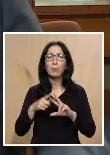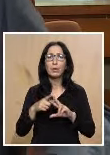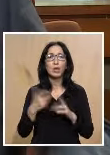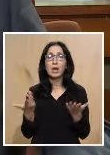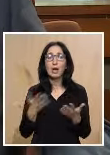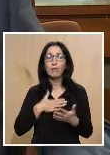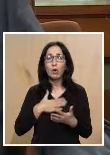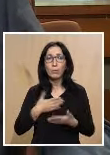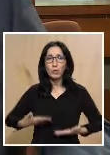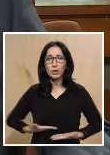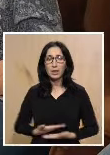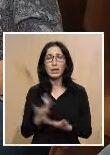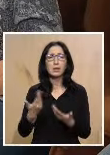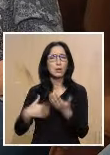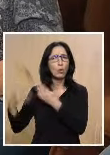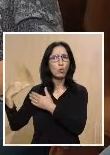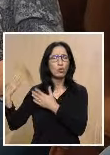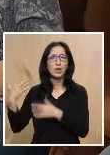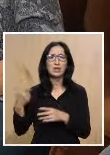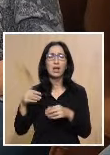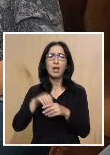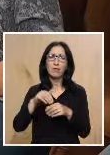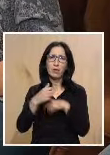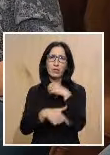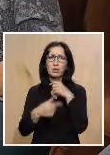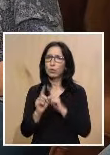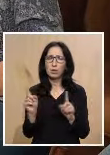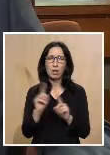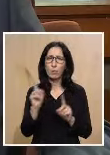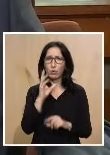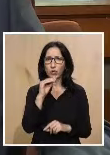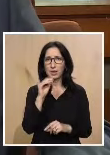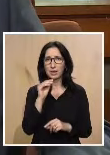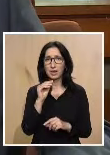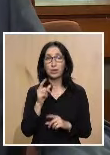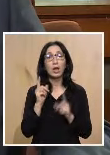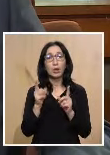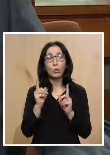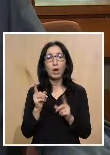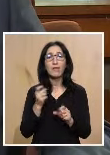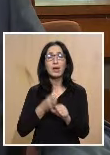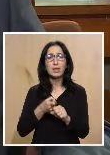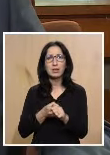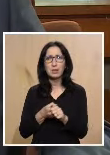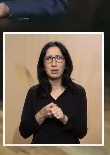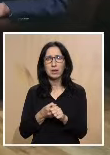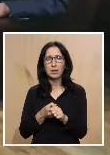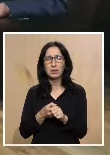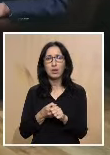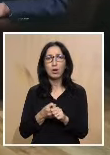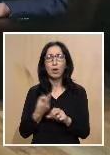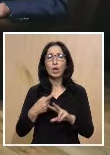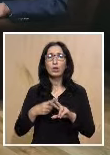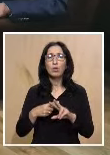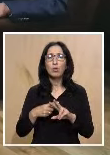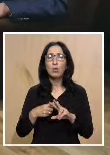към какво е имало интерес или толкова назад в историята не може да се каже? Тогава е създаден